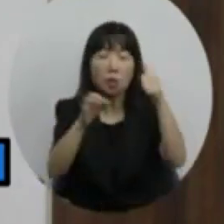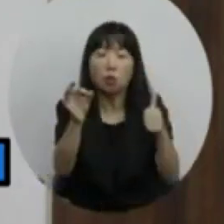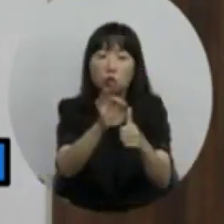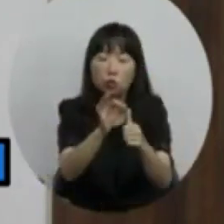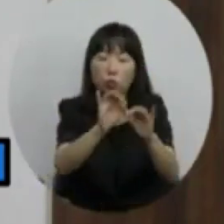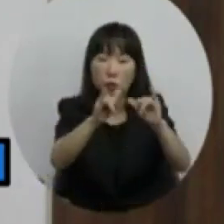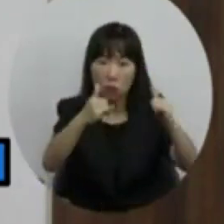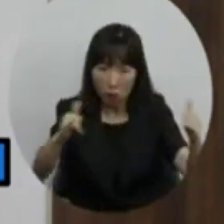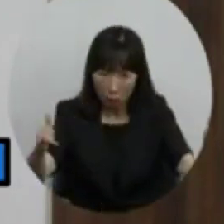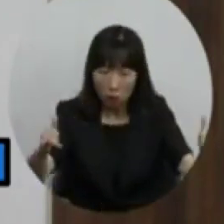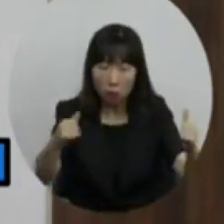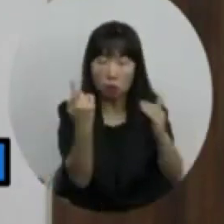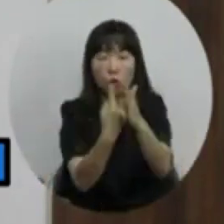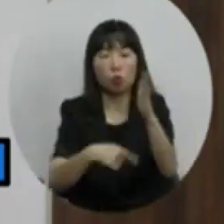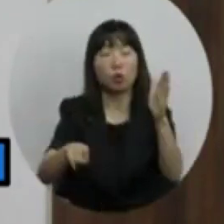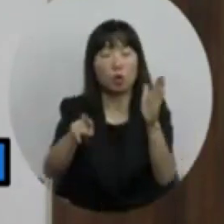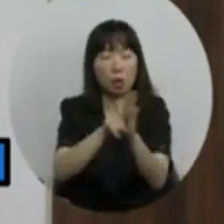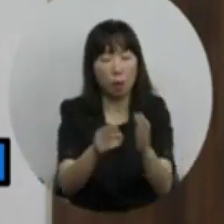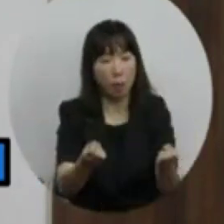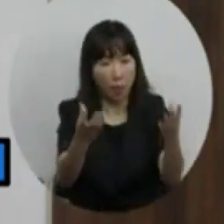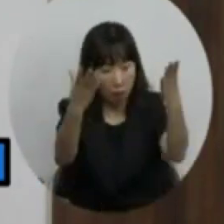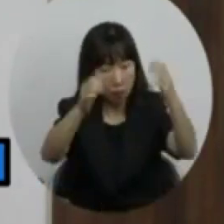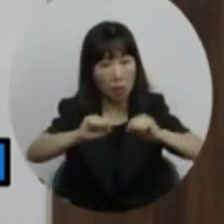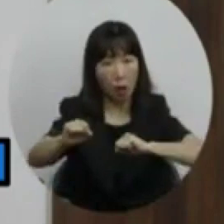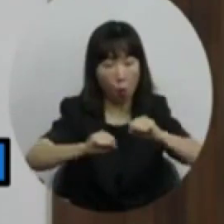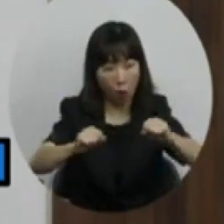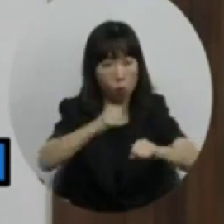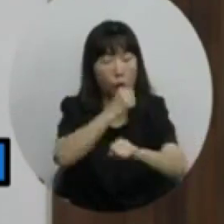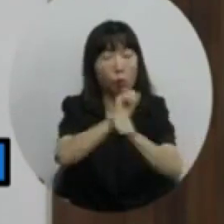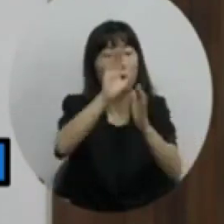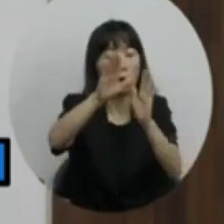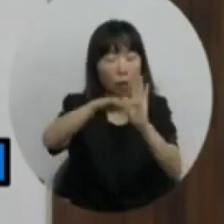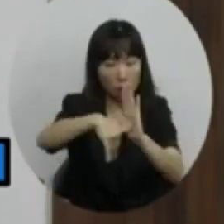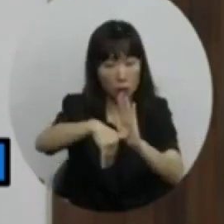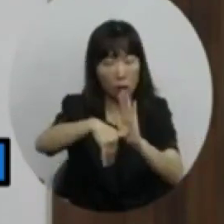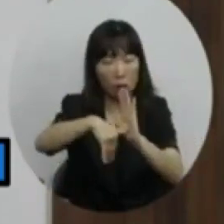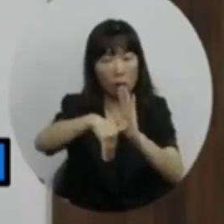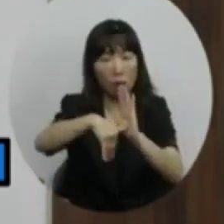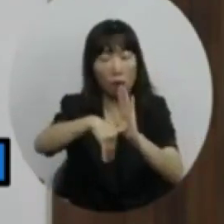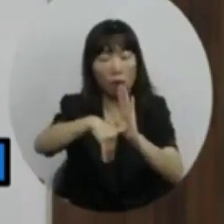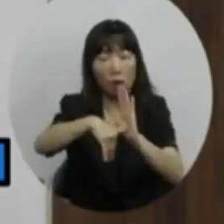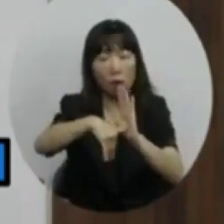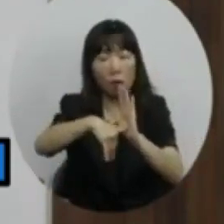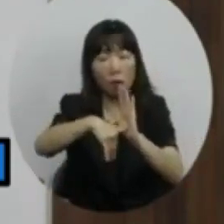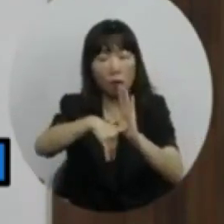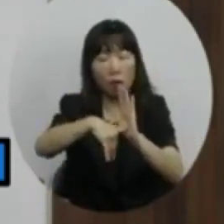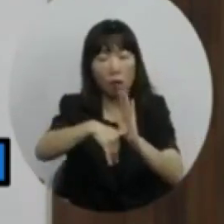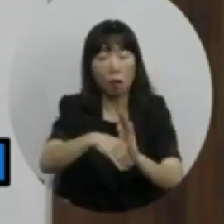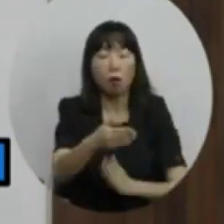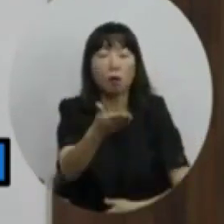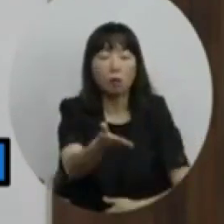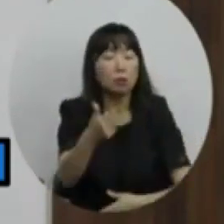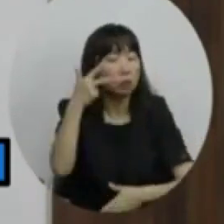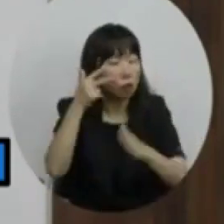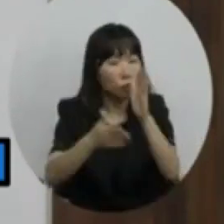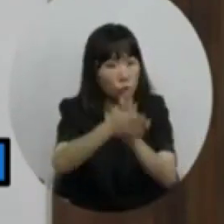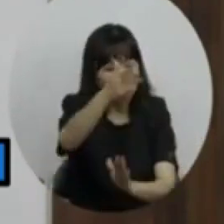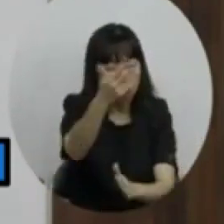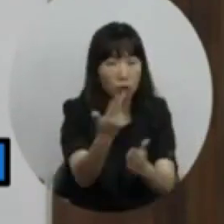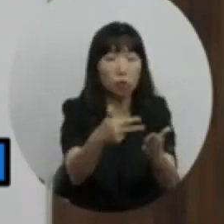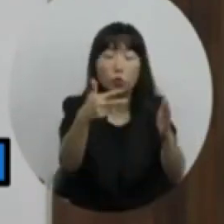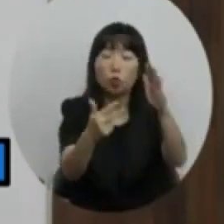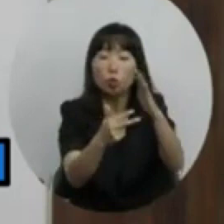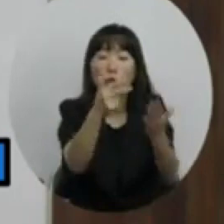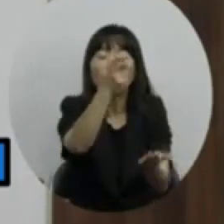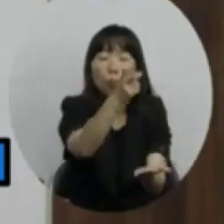국민기초생활보장법에 따른 수급자를 위한 행사 및 활동에 관한 사용하는 경우에는 해당 지자체의 조례로 정하는 바에